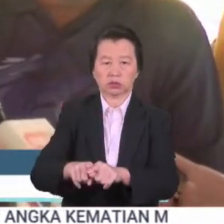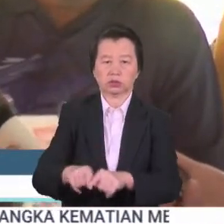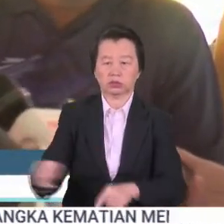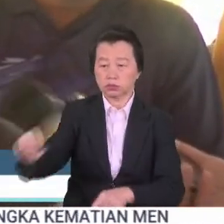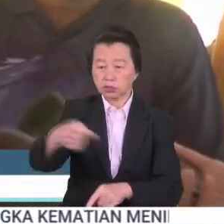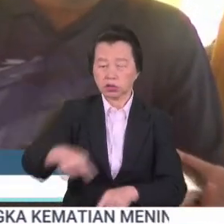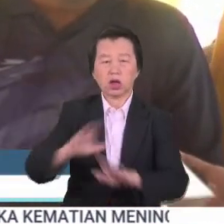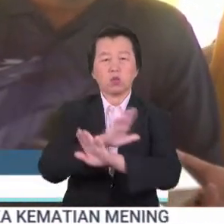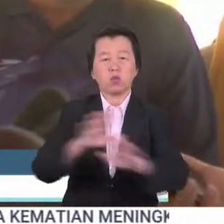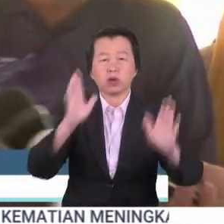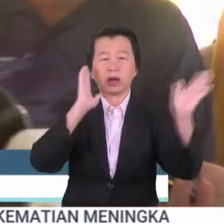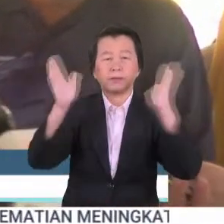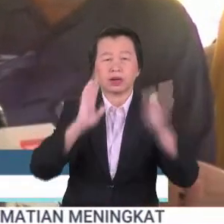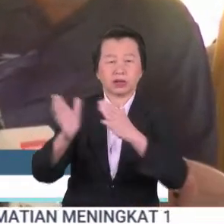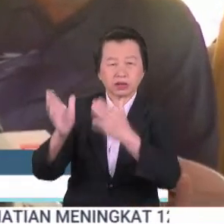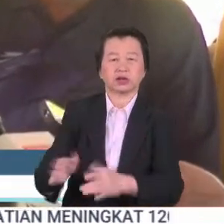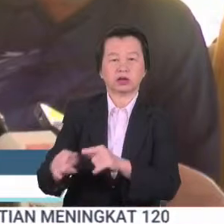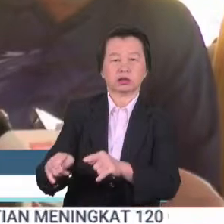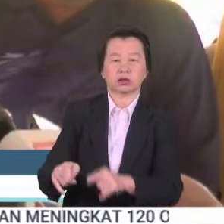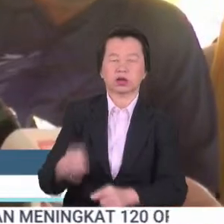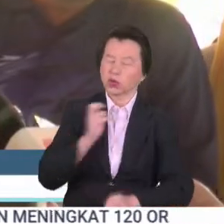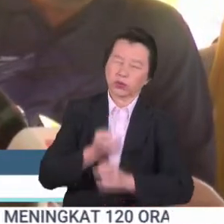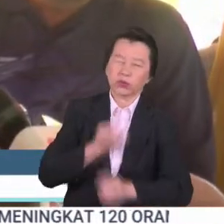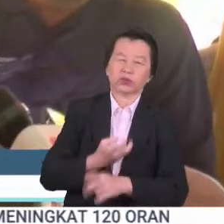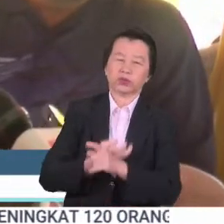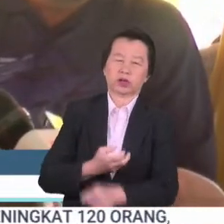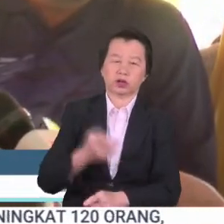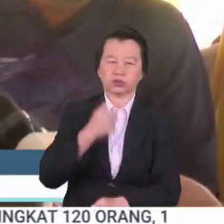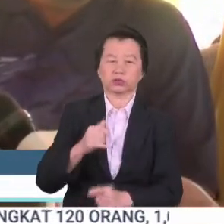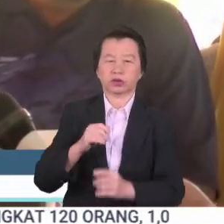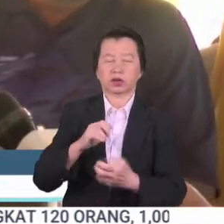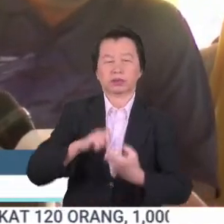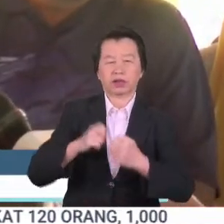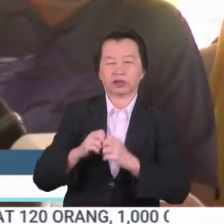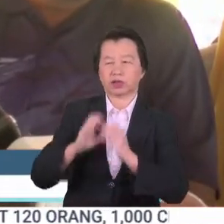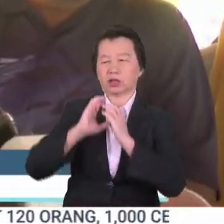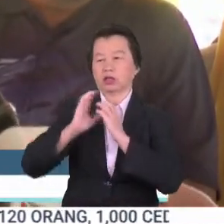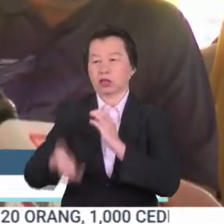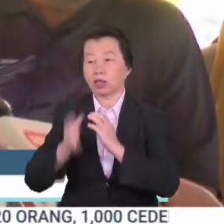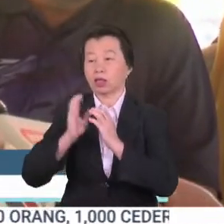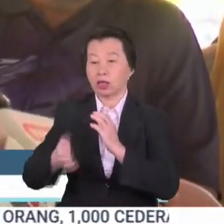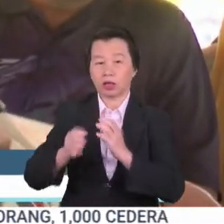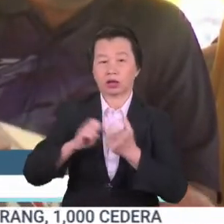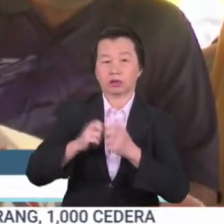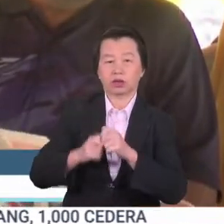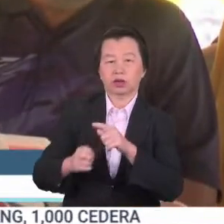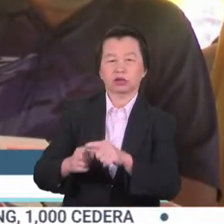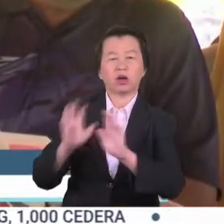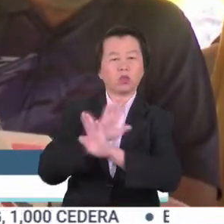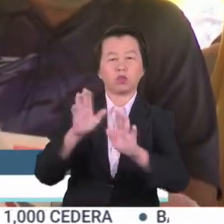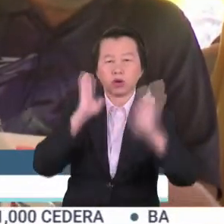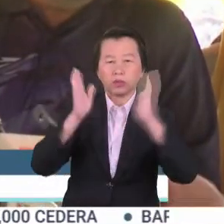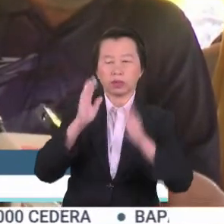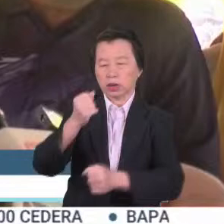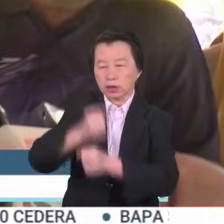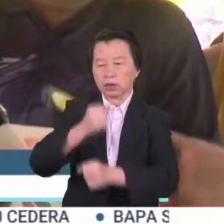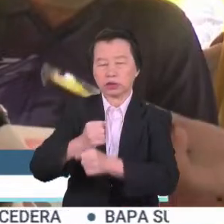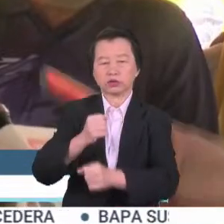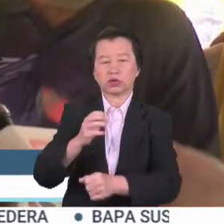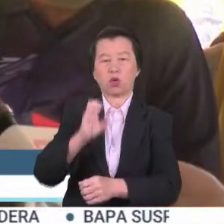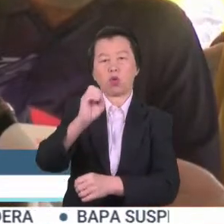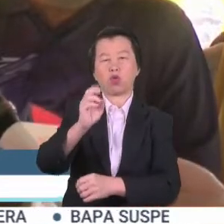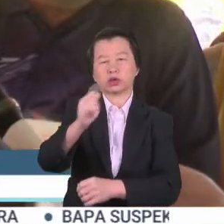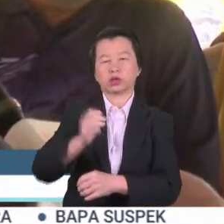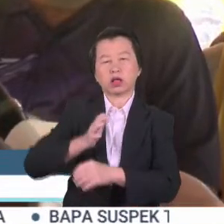mereka agak agak sukar untuk kita yang pertama sekali masalah komunikasi yang keduanya masalah dari segi kesibukan mereka bekerja overtime dan